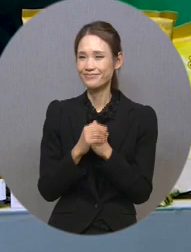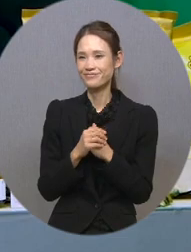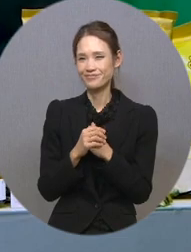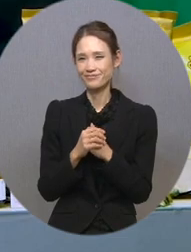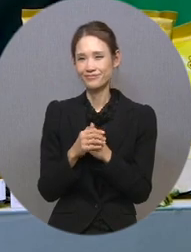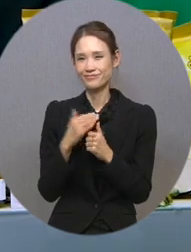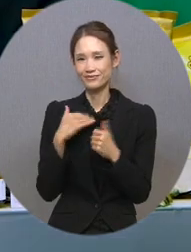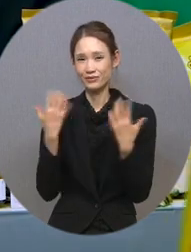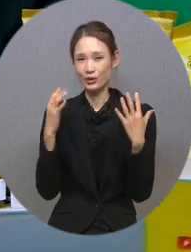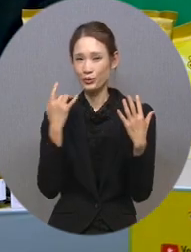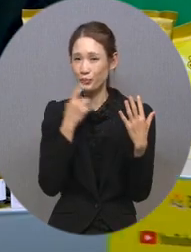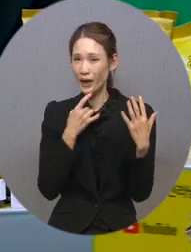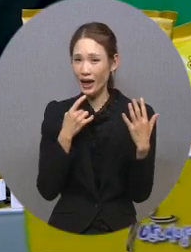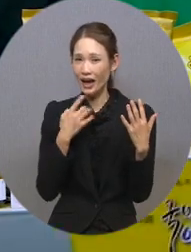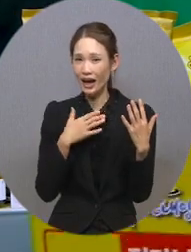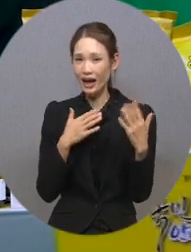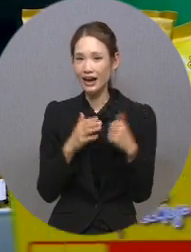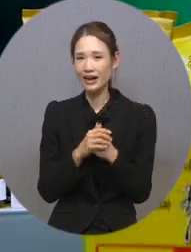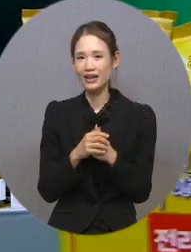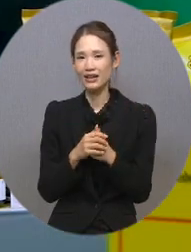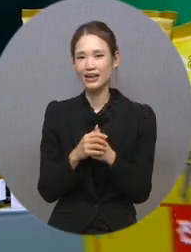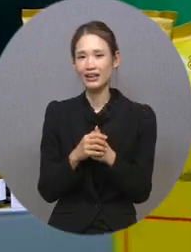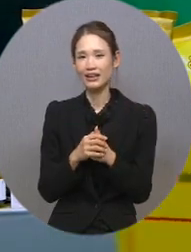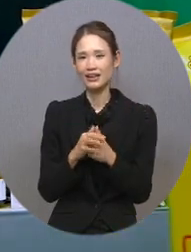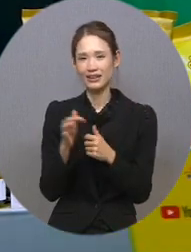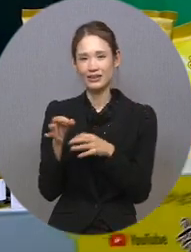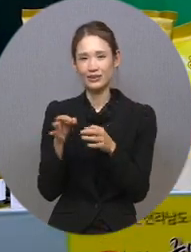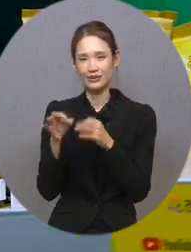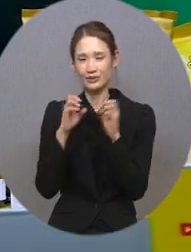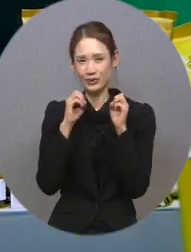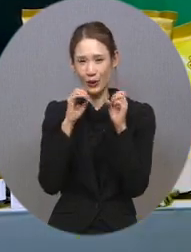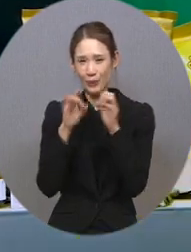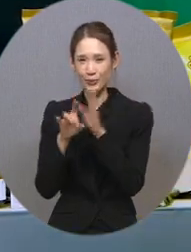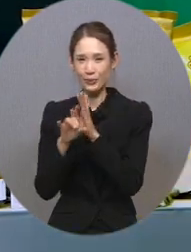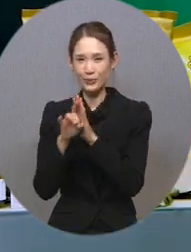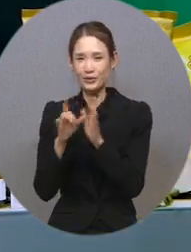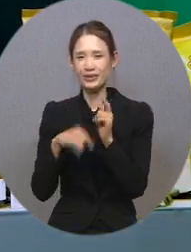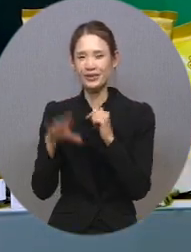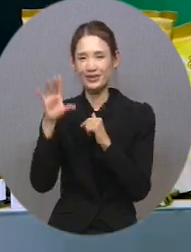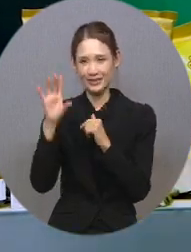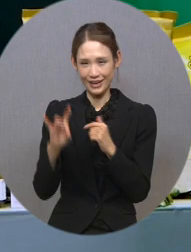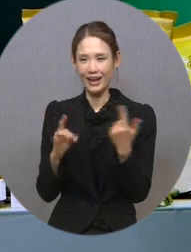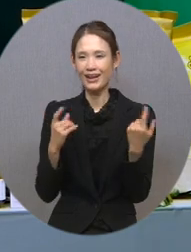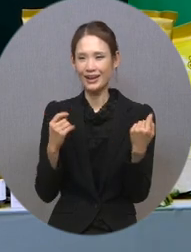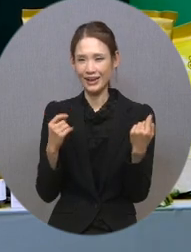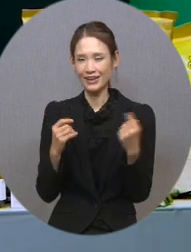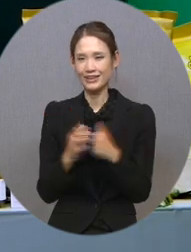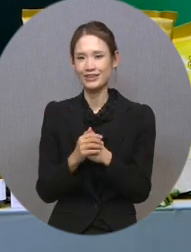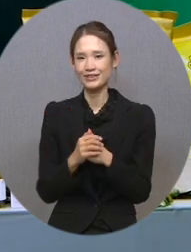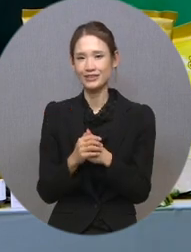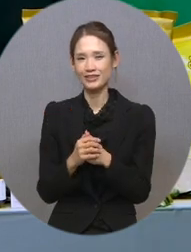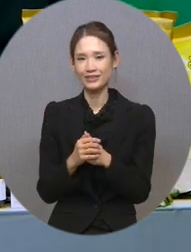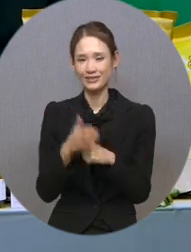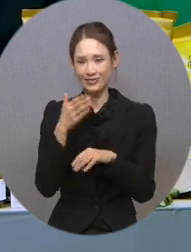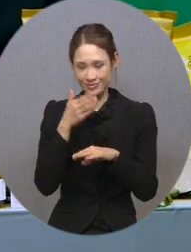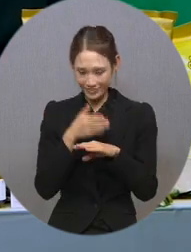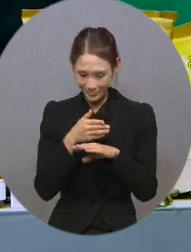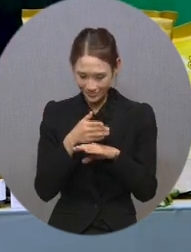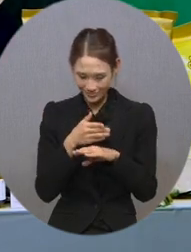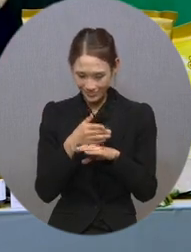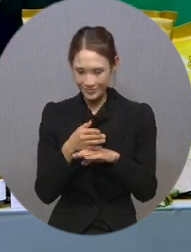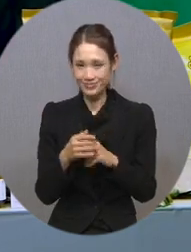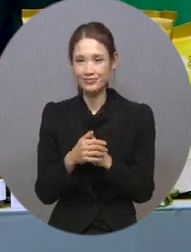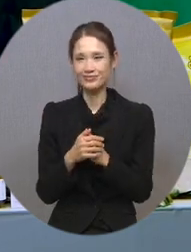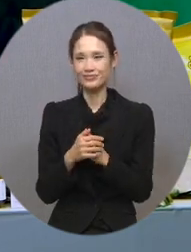하고 박수 칠 줄 알았죠? 우리 남도장터 홍보를 해주시는 게 더 어울리시는 것 같아요. 아 그래요? 감사합니다.